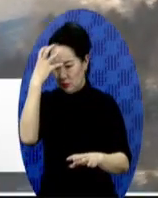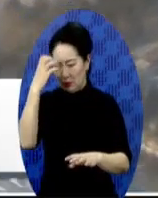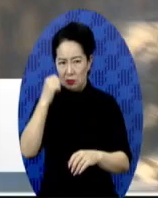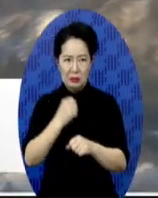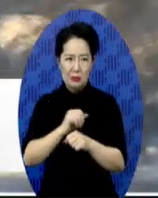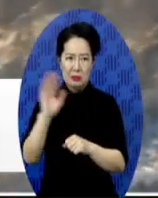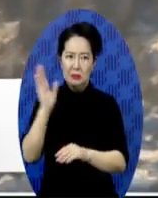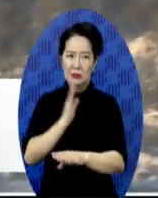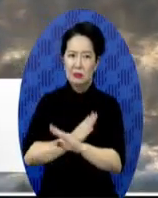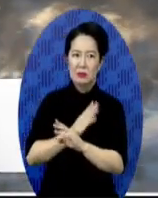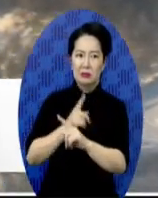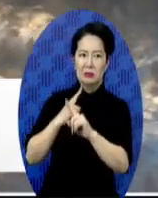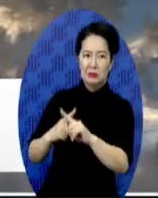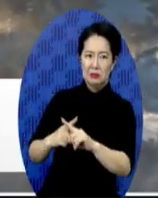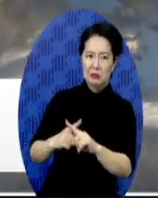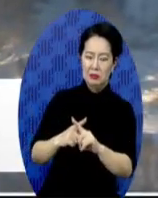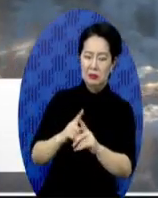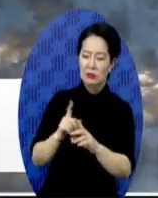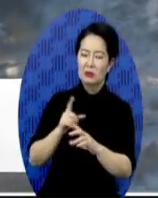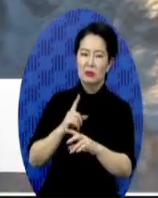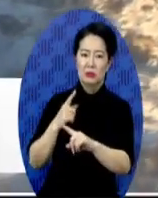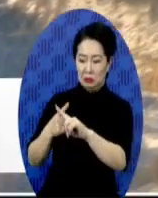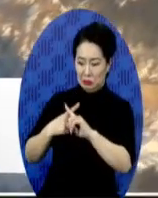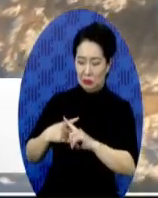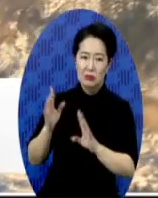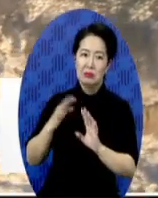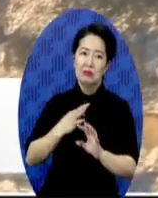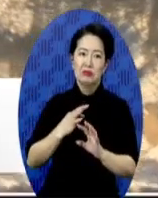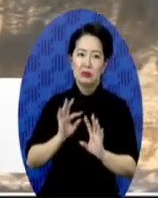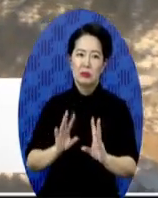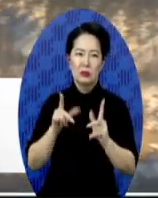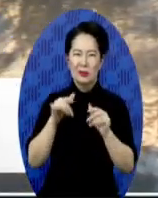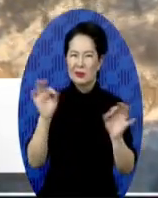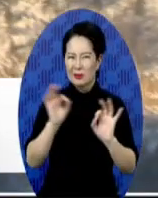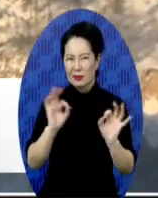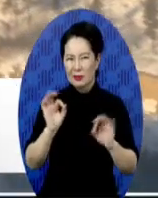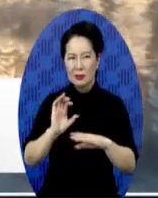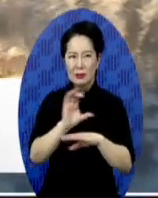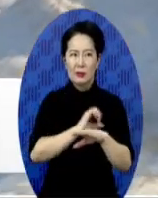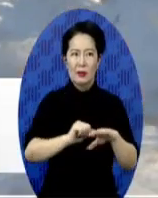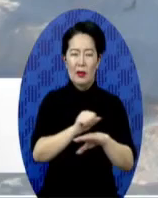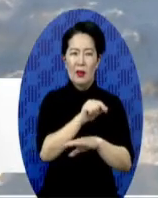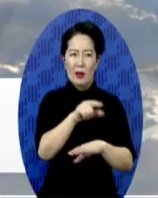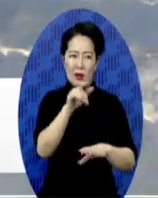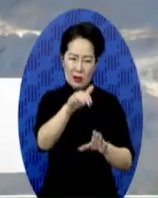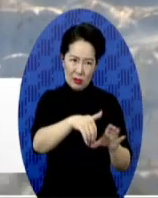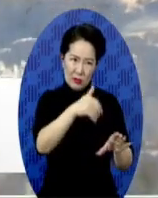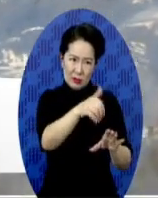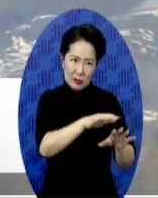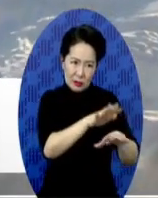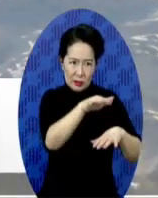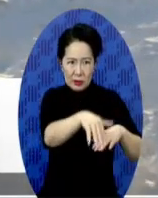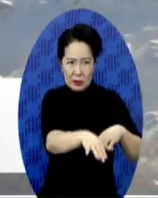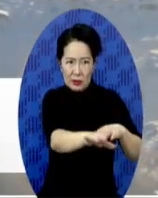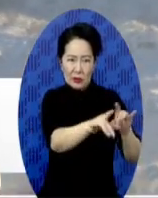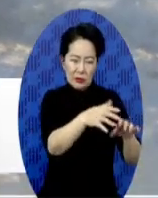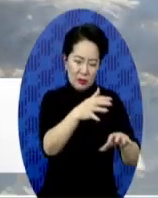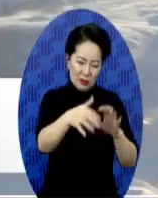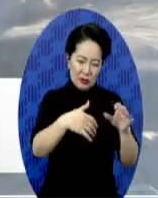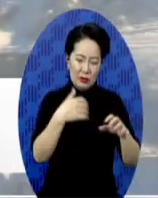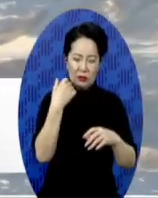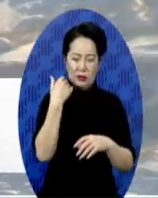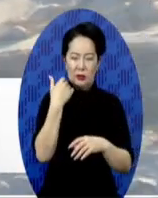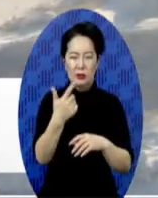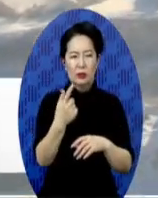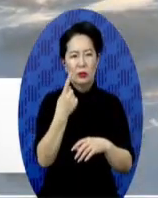зогсоосон ч нөхөн сэргээлт огт хийгээгүй байна. Сэлэнгэ аймгийн хэмжээнд 2019 оны байдлаар ашигт малтмалын хайгуулын 39, ашиглалтын